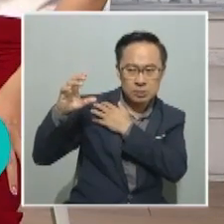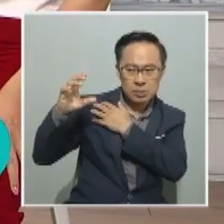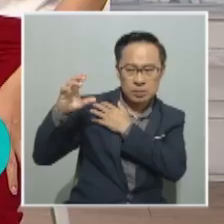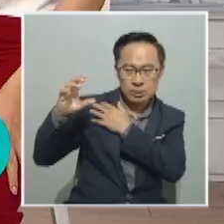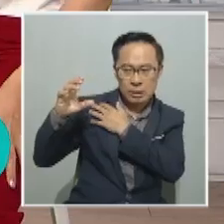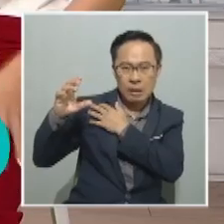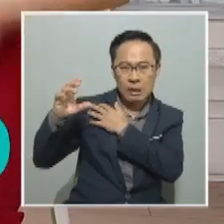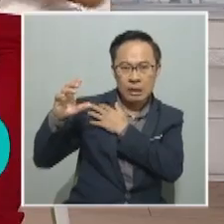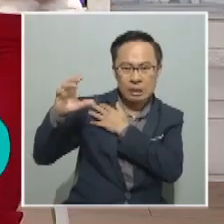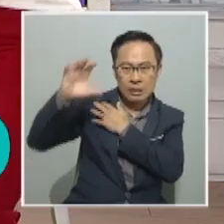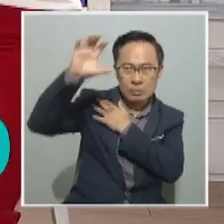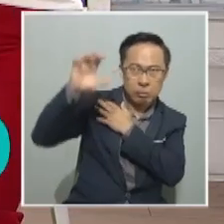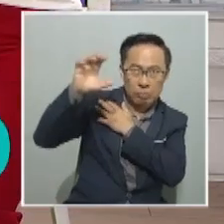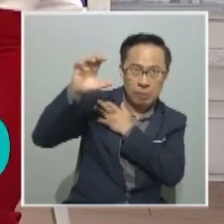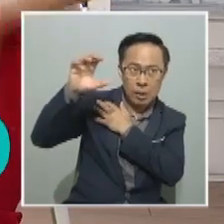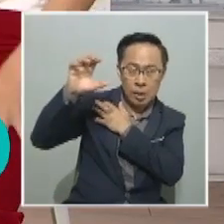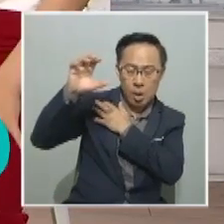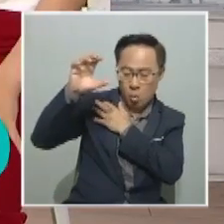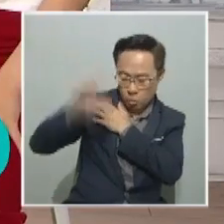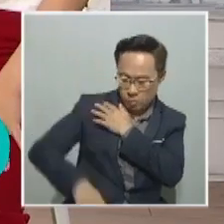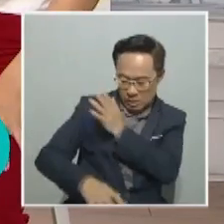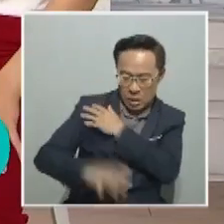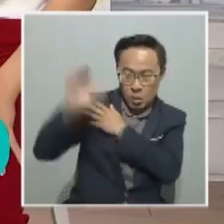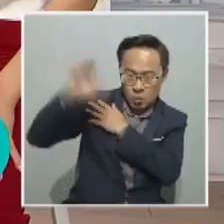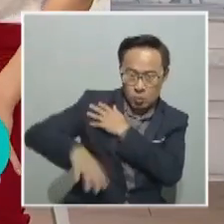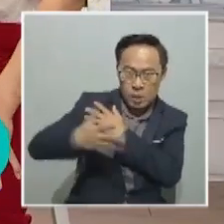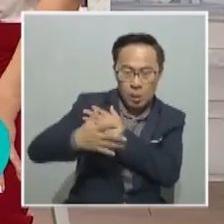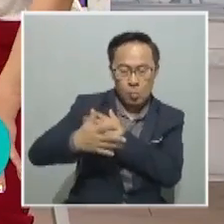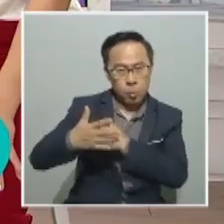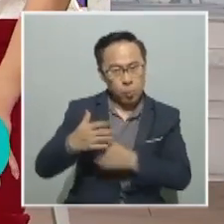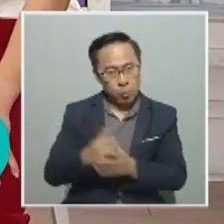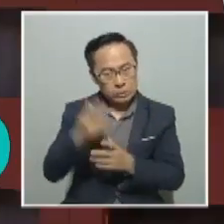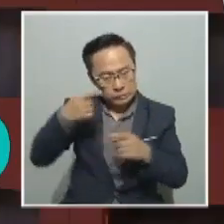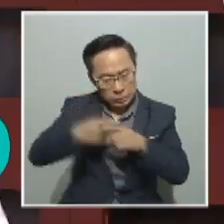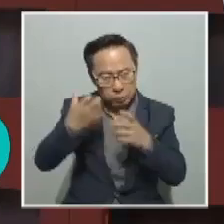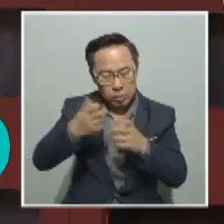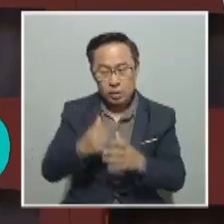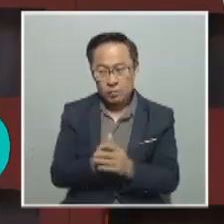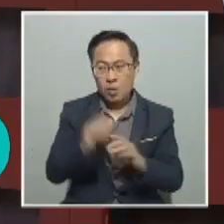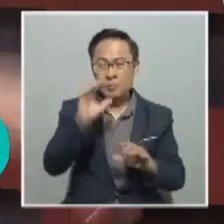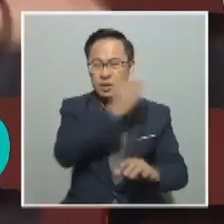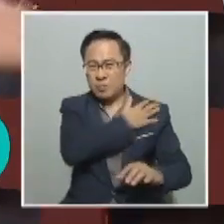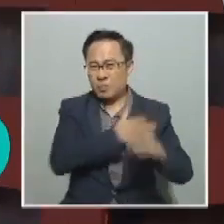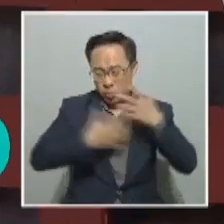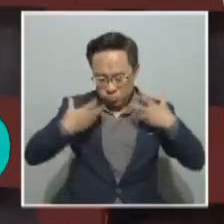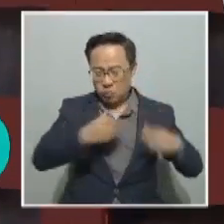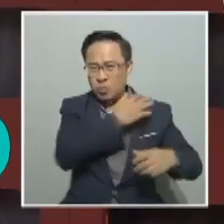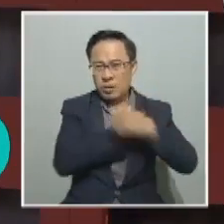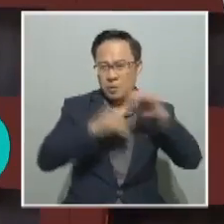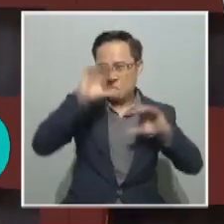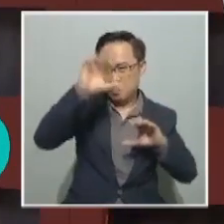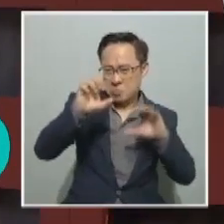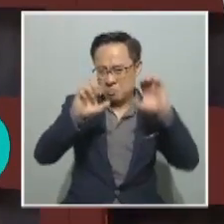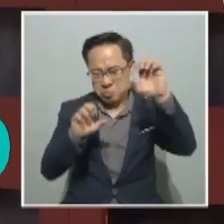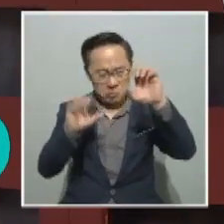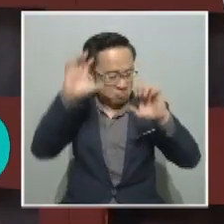ดในใจตายละติดเขาคือถ้ามันติดอยู่แบบน ี้ มันปวดแขนอ่ะ เวลาปีนเขาอ่ะคือมันจะปวดช่วงนี้มากสะบงสะ